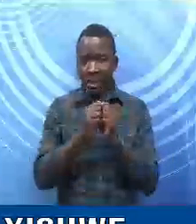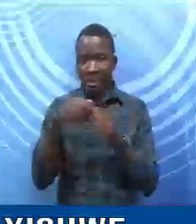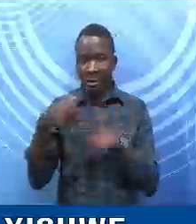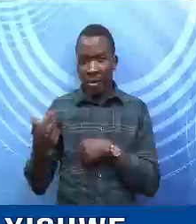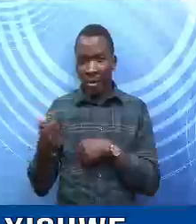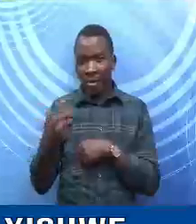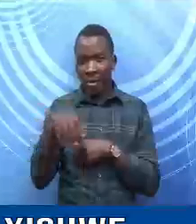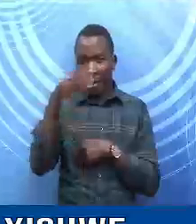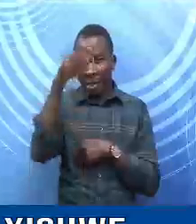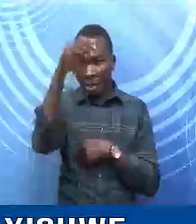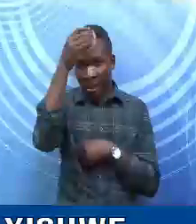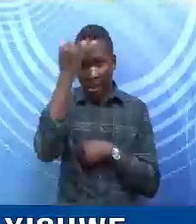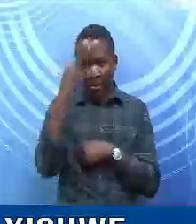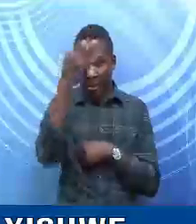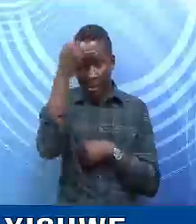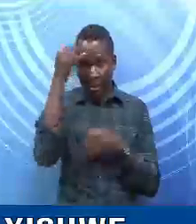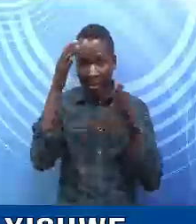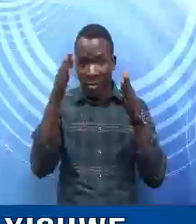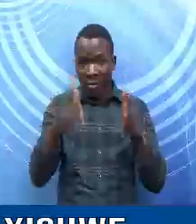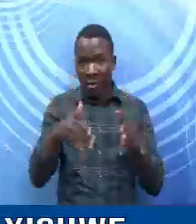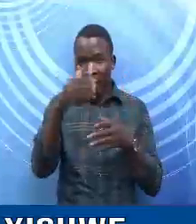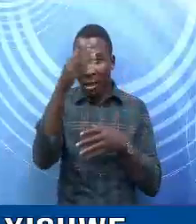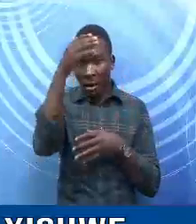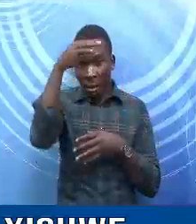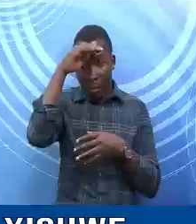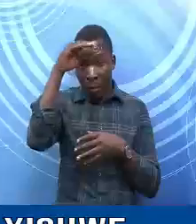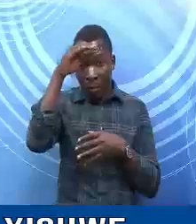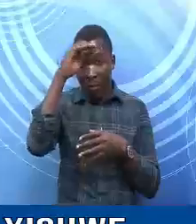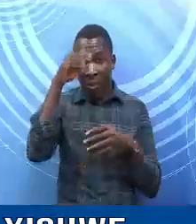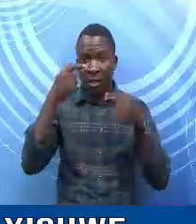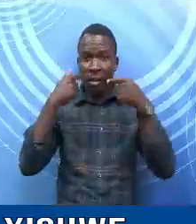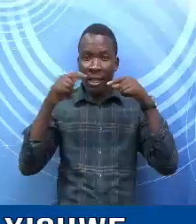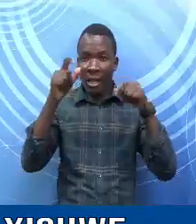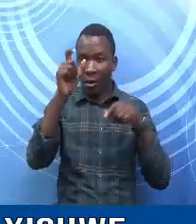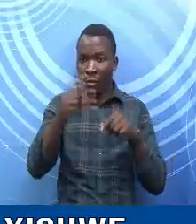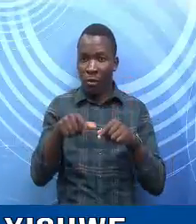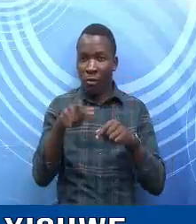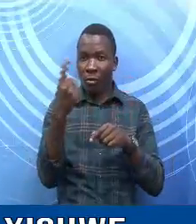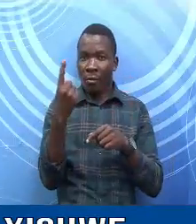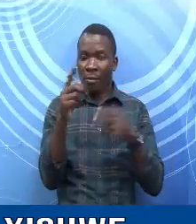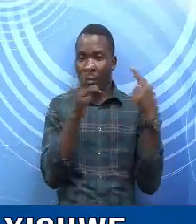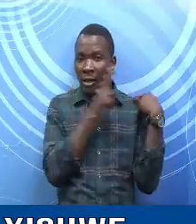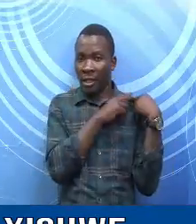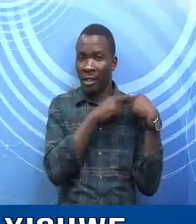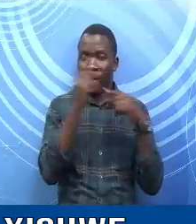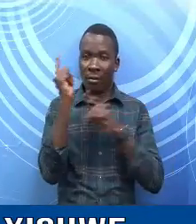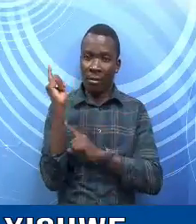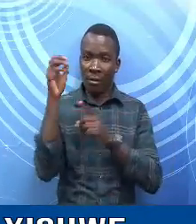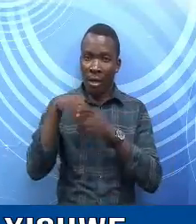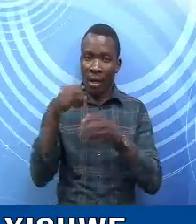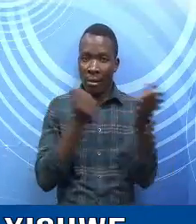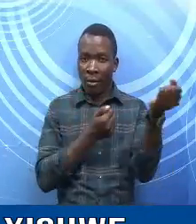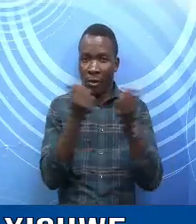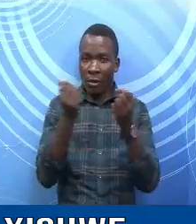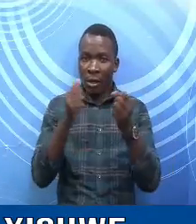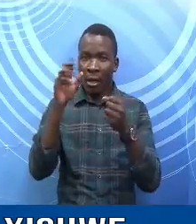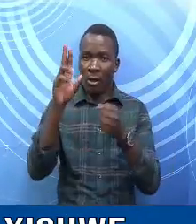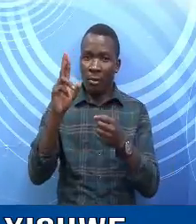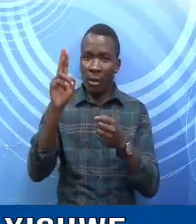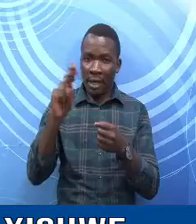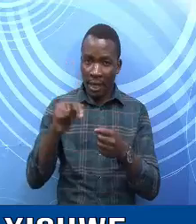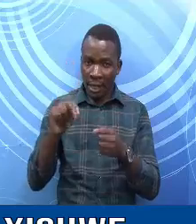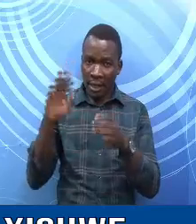kubungabunga amahoro muri icyo gihugu, bikanyuma byaje gutangazwa ko ari umwe mu bari bashinzwe kumurinda bari mu modoka y'umuryango w'umugiye bageze i Goma mu